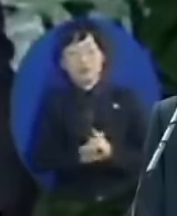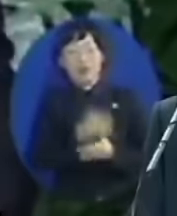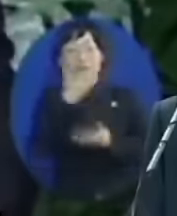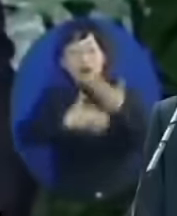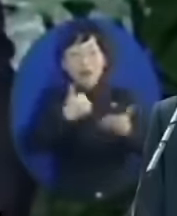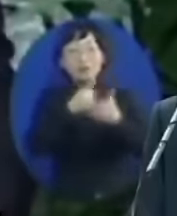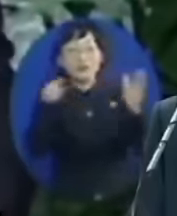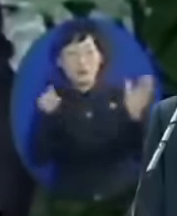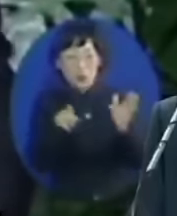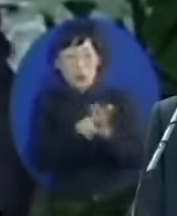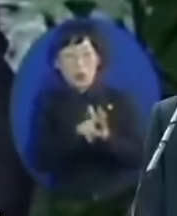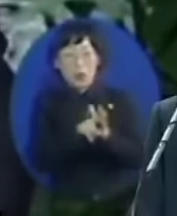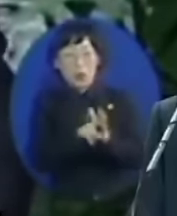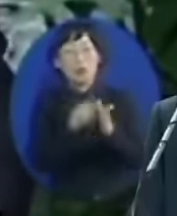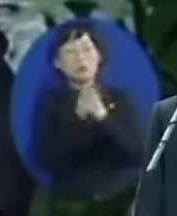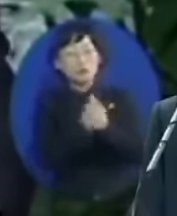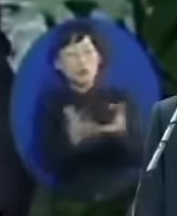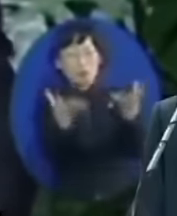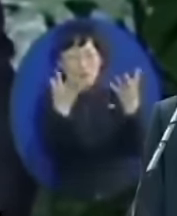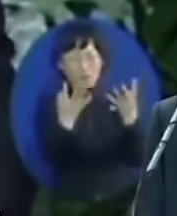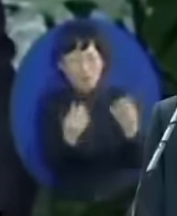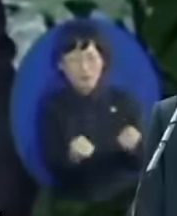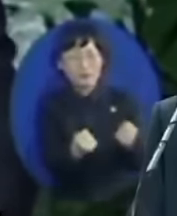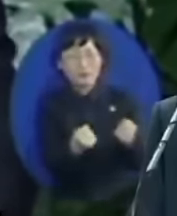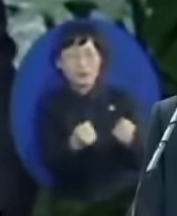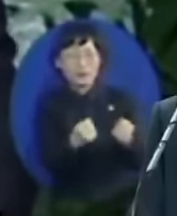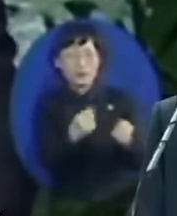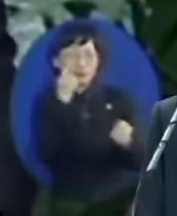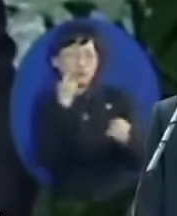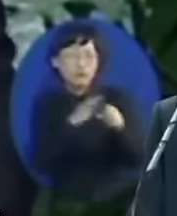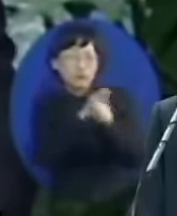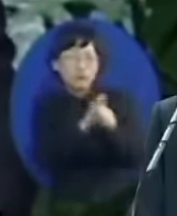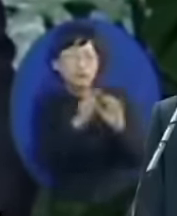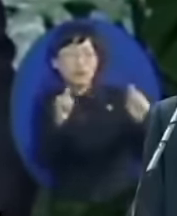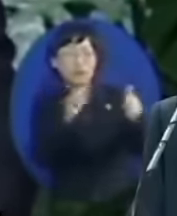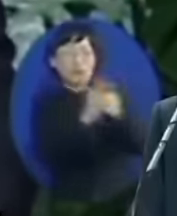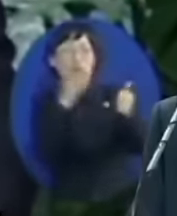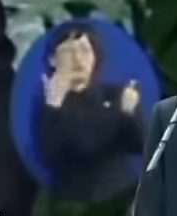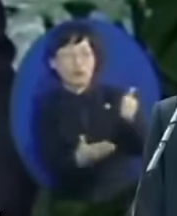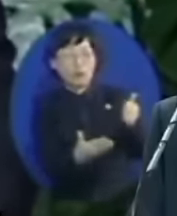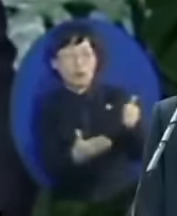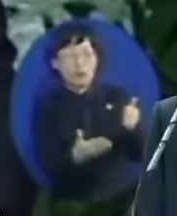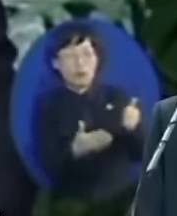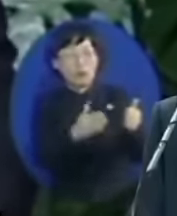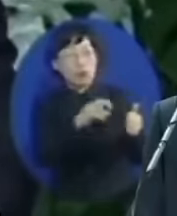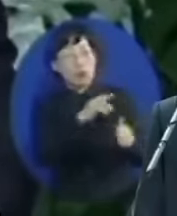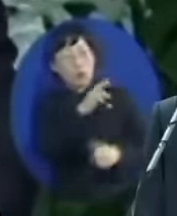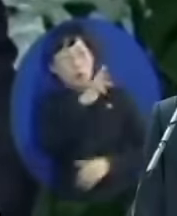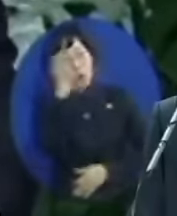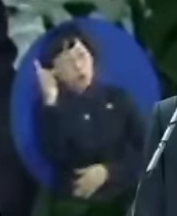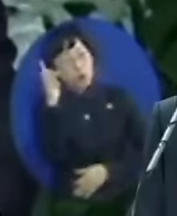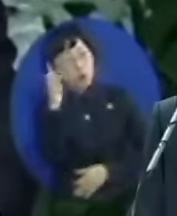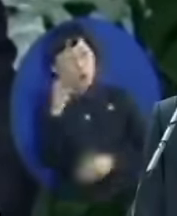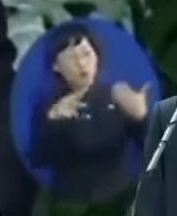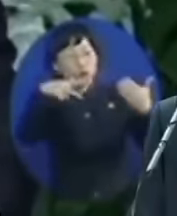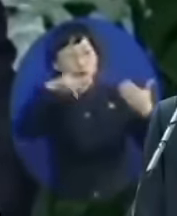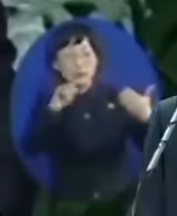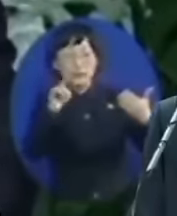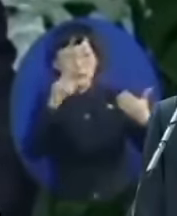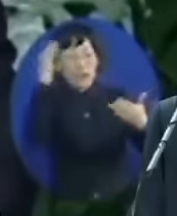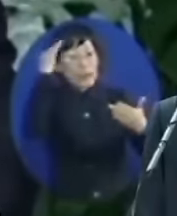하나님을 믿고 기도를 많이 하고 구제를 많이 했는데 제 9시라니까 오후 3시입니다.